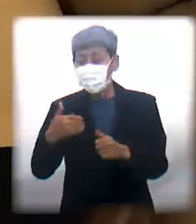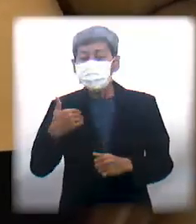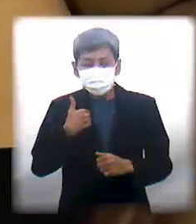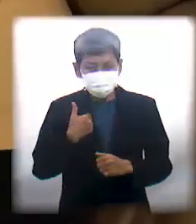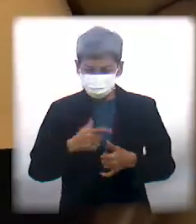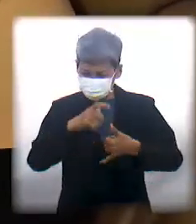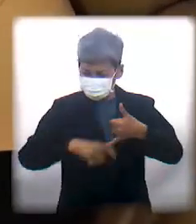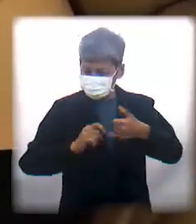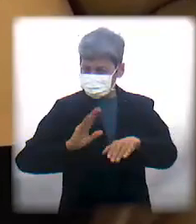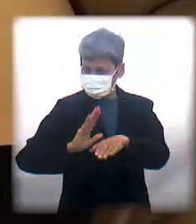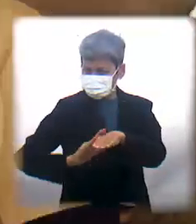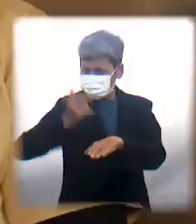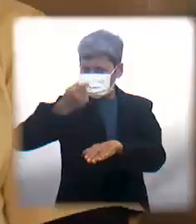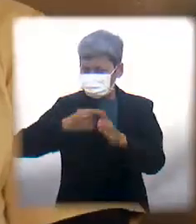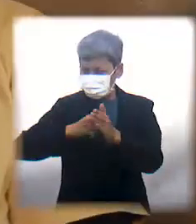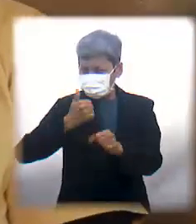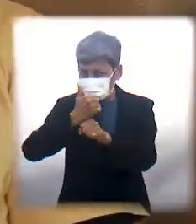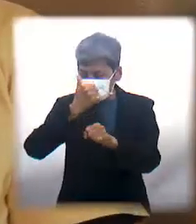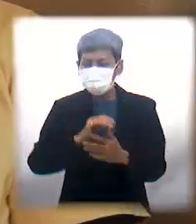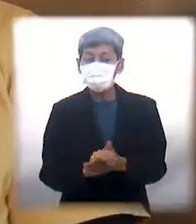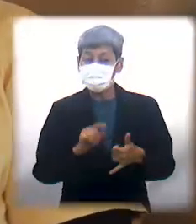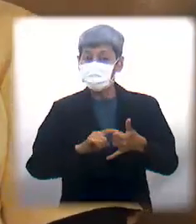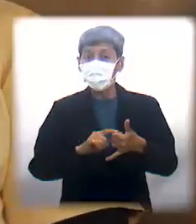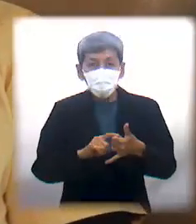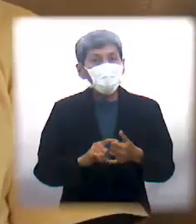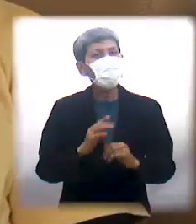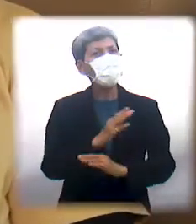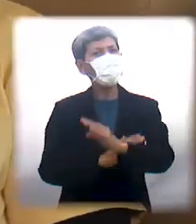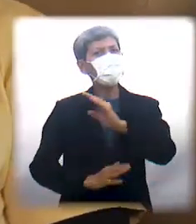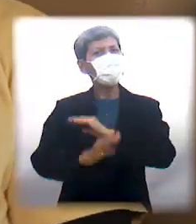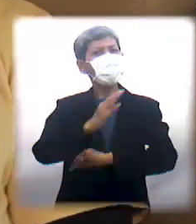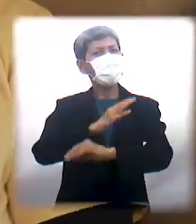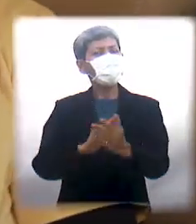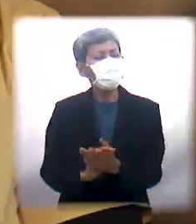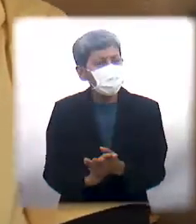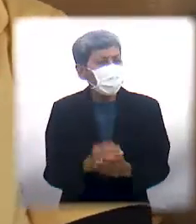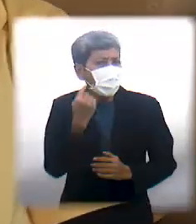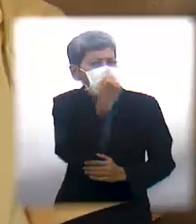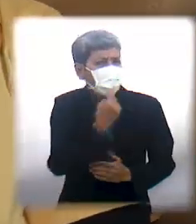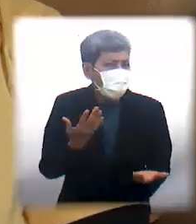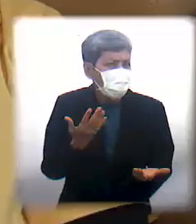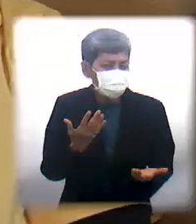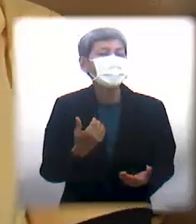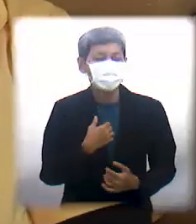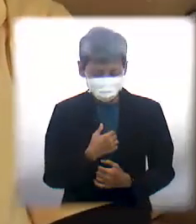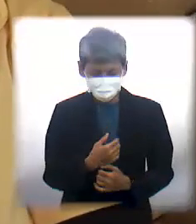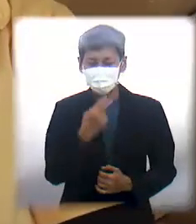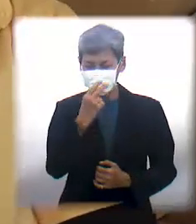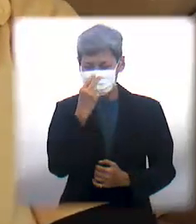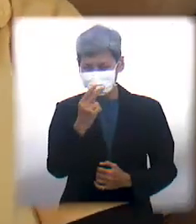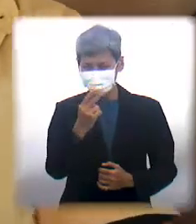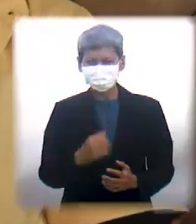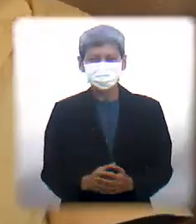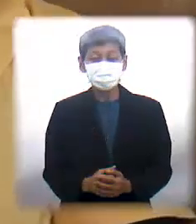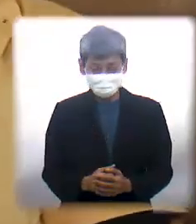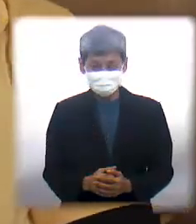างอยู่คนนึงเก่งมากๆแล้วเขาก็เป็นผู้ที่มีความพิการด้วยเขาเป็นใครเดี๋ยวเราไปทำความรู้จักเขาพร้อมๆกันนะคะ